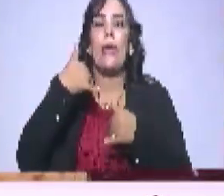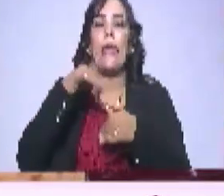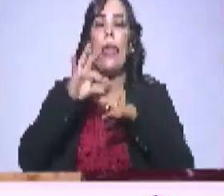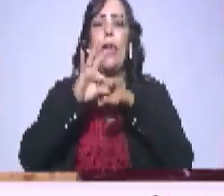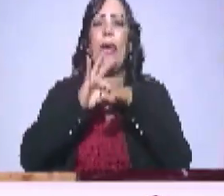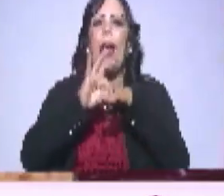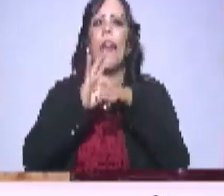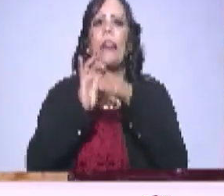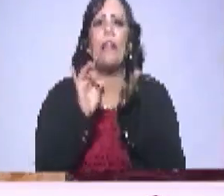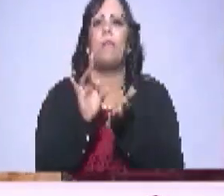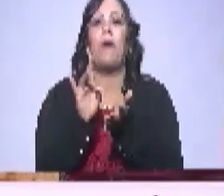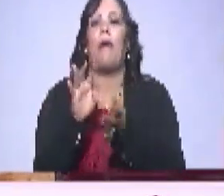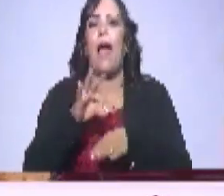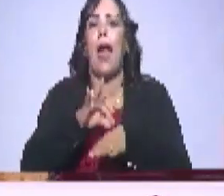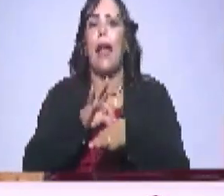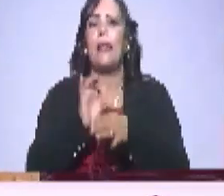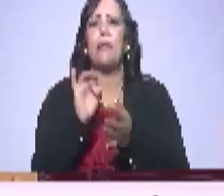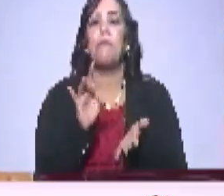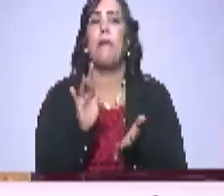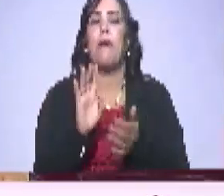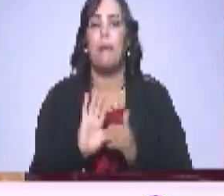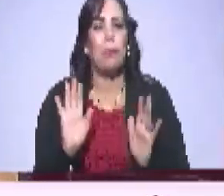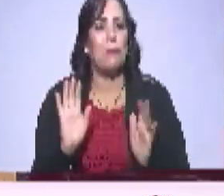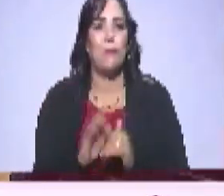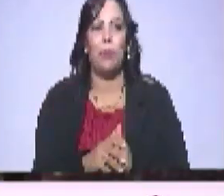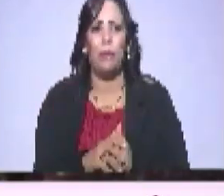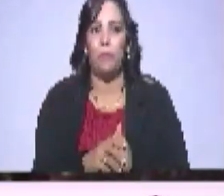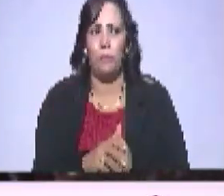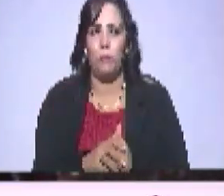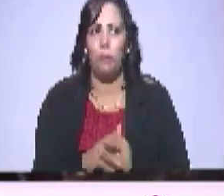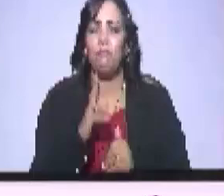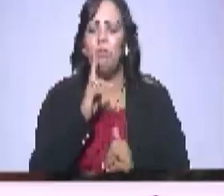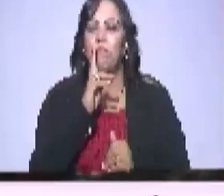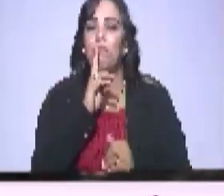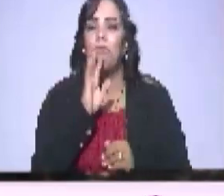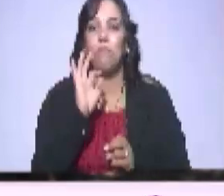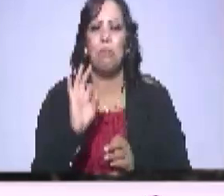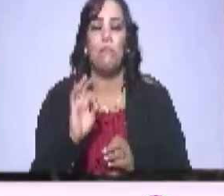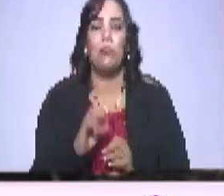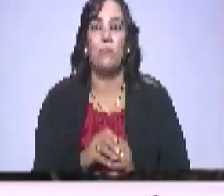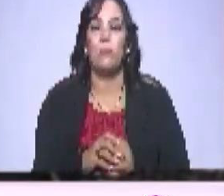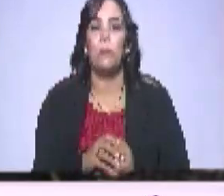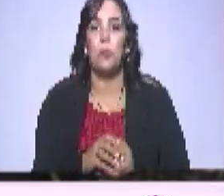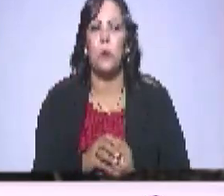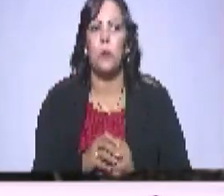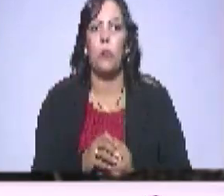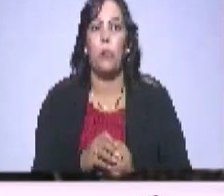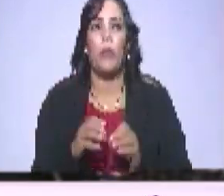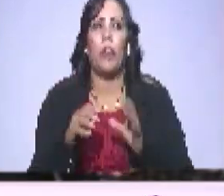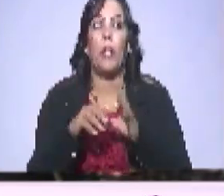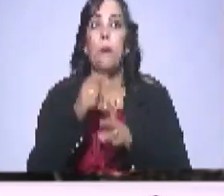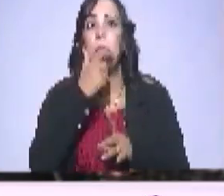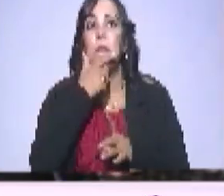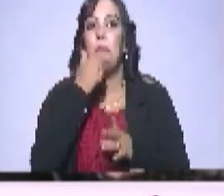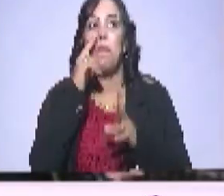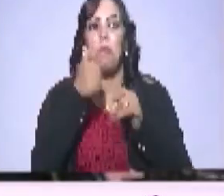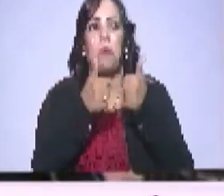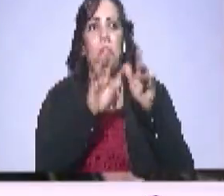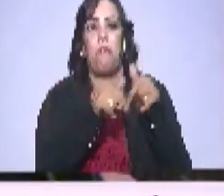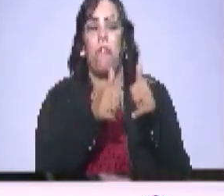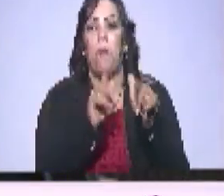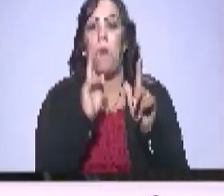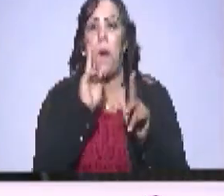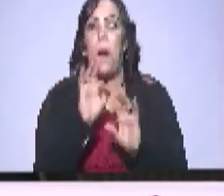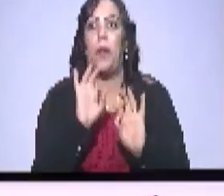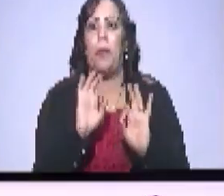من الجنب بتروح شايل القشره الجلد. طيب طلعت الجزله البيضه اهي اللي